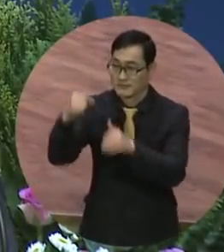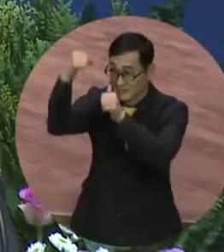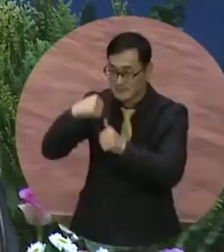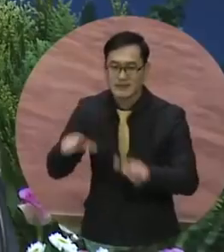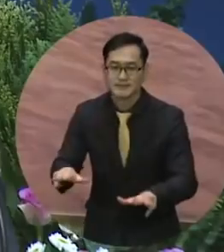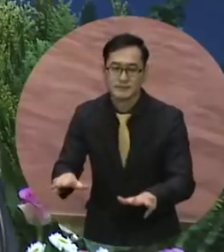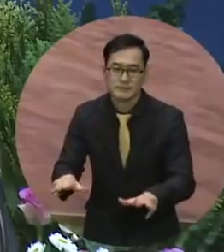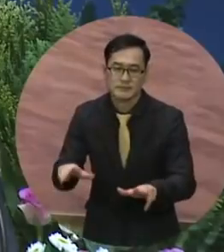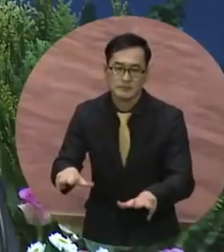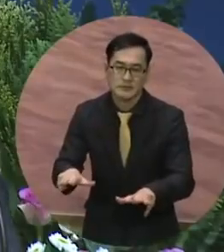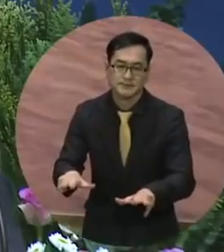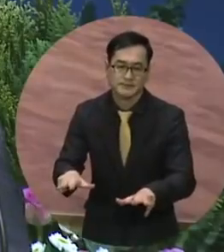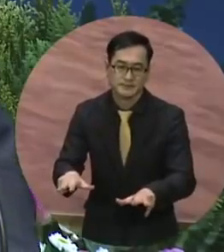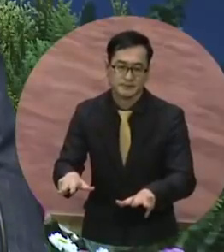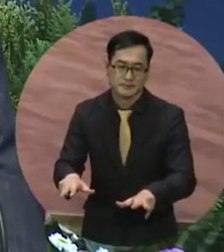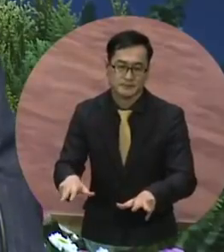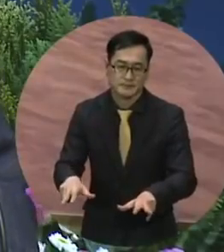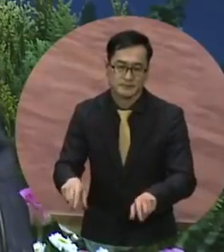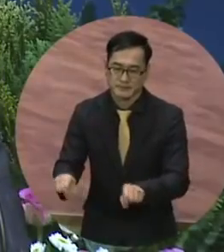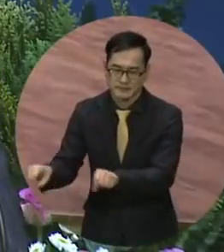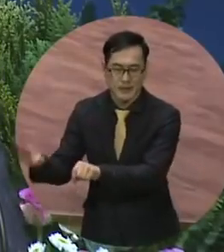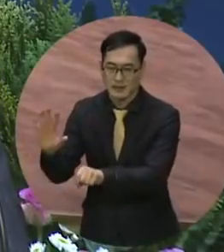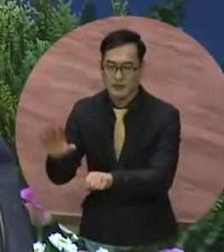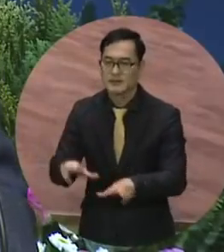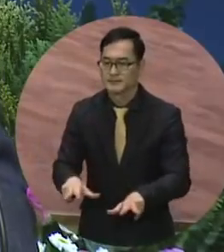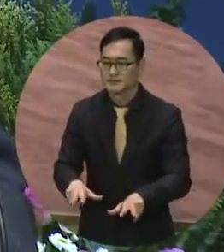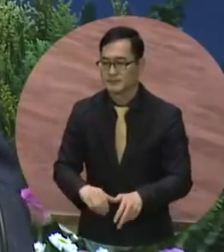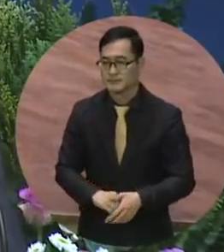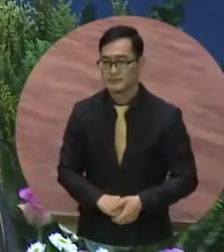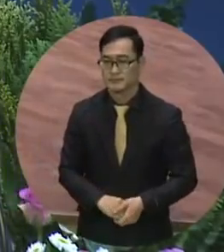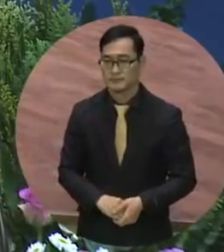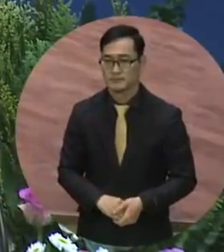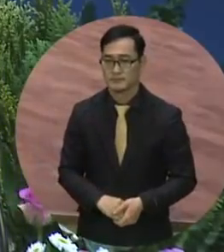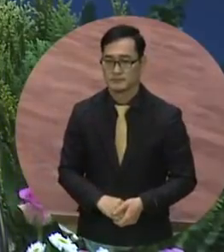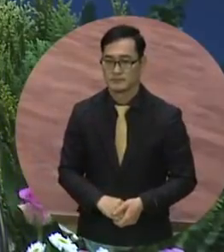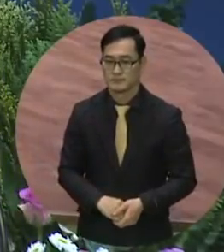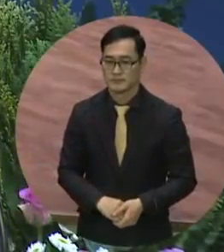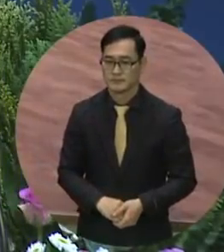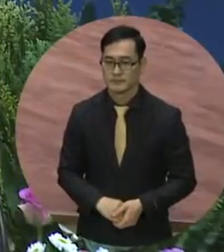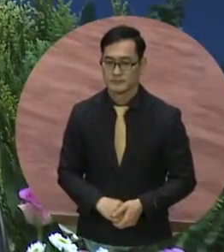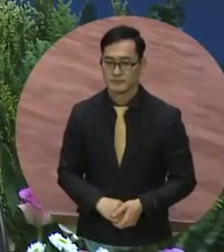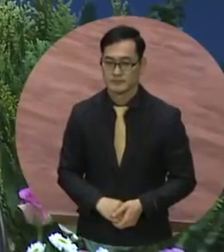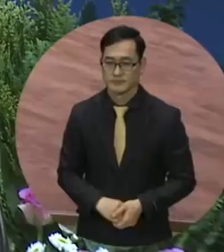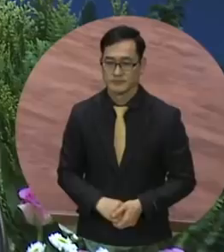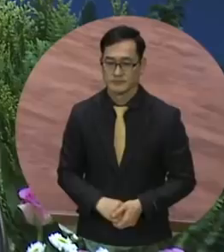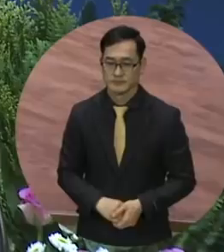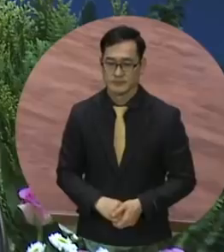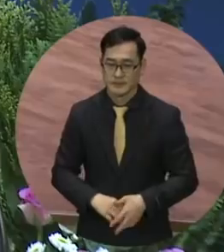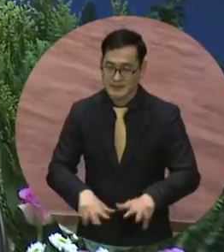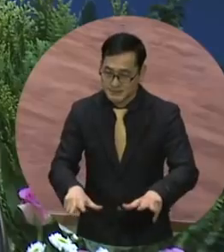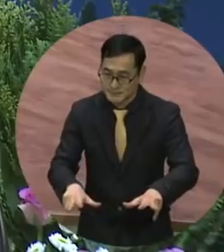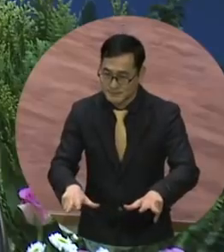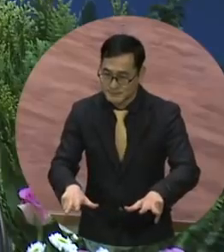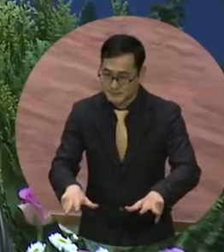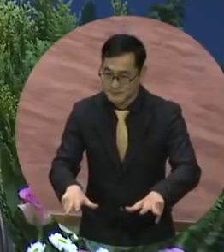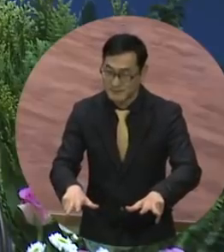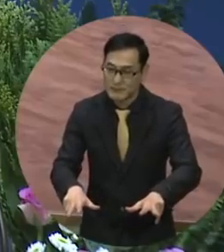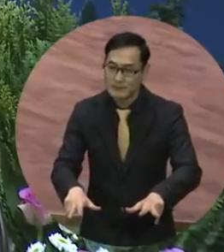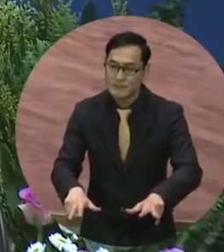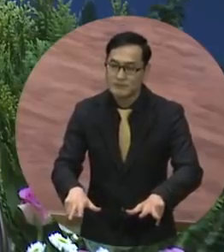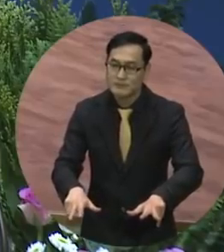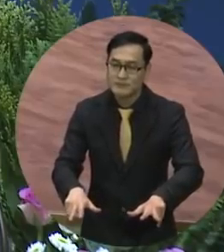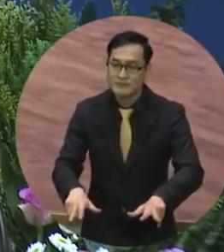적시로. 어느 정도인지 아십니까? 서울 가라. 적시로. 바로 막 금주 밤에 응답